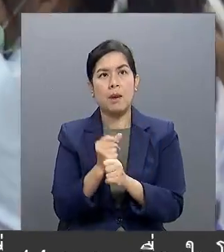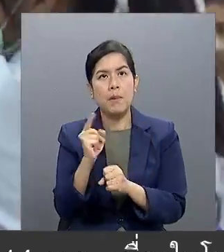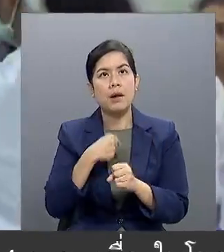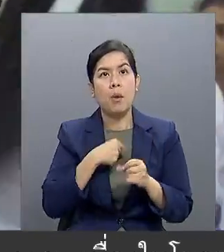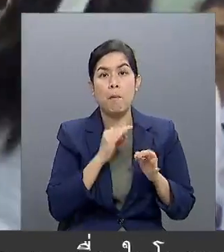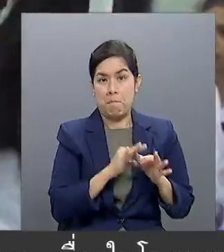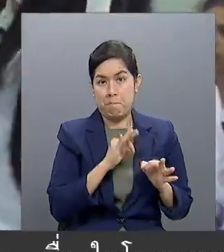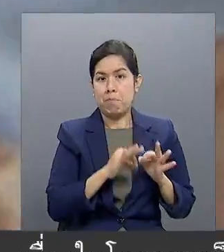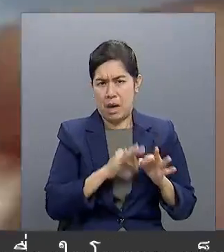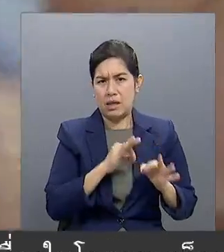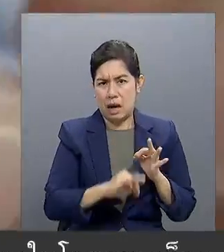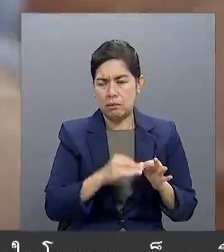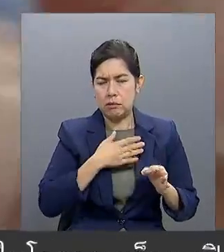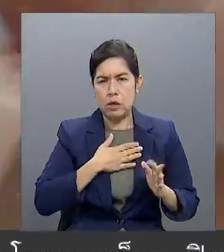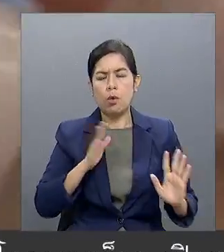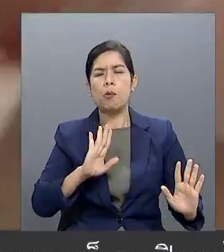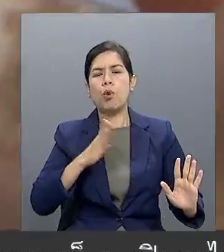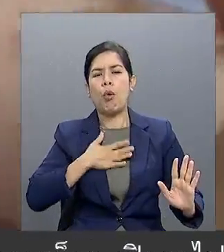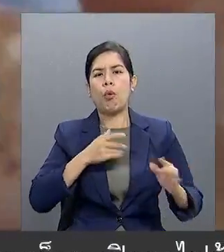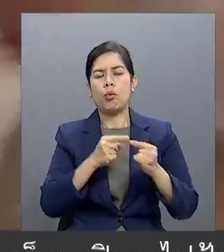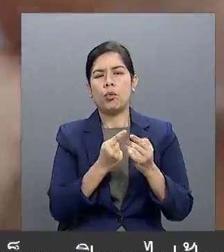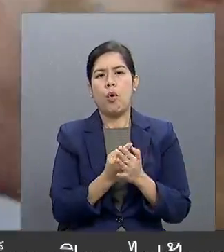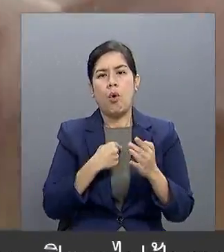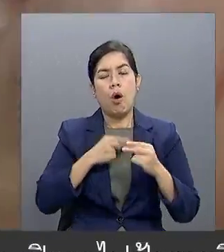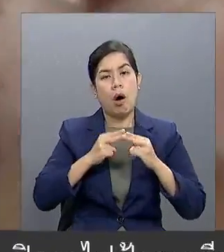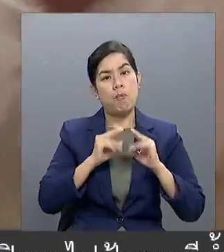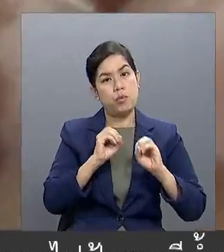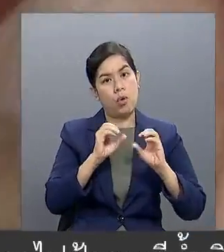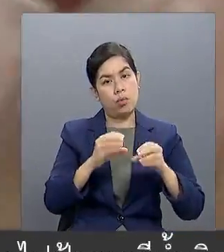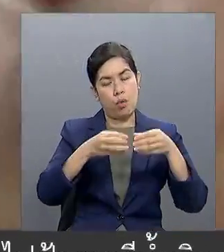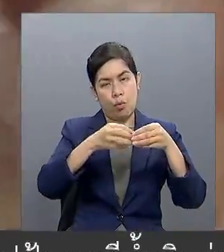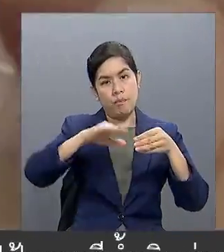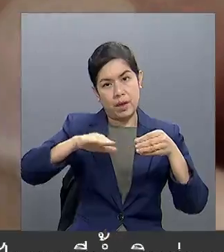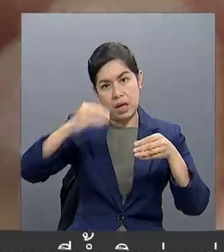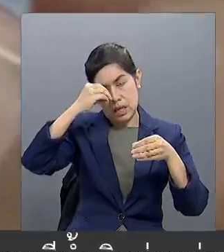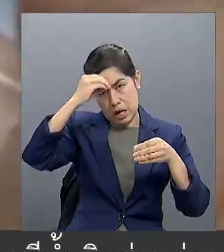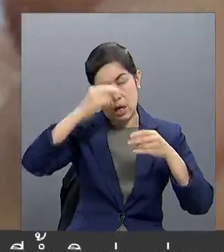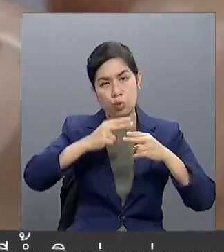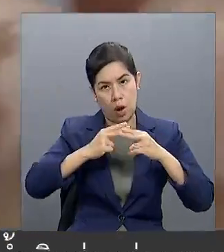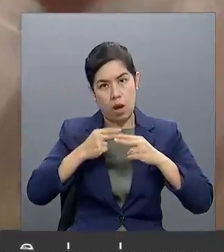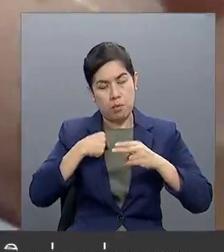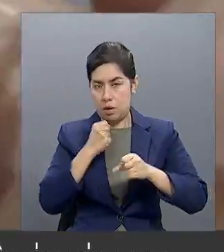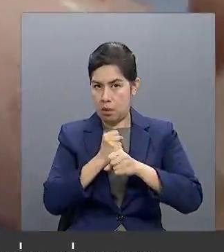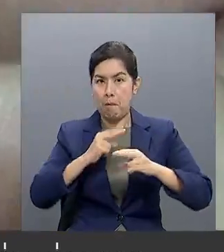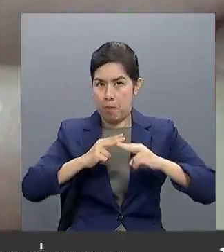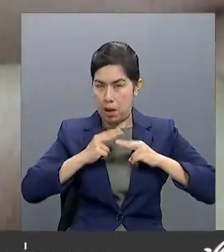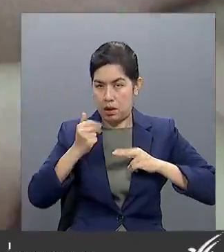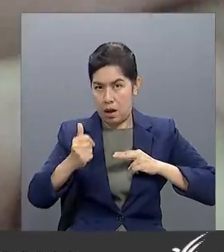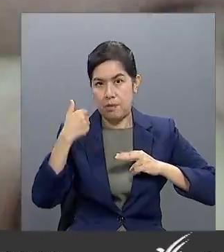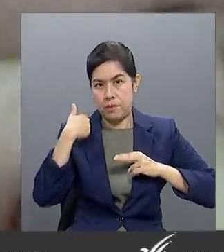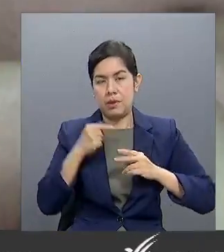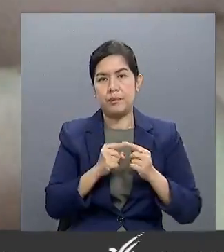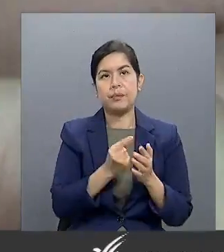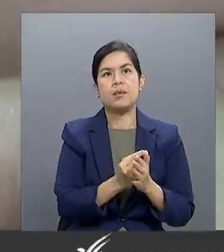ดภาระของคู่ผู้ปกครองก็เลยสอนน้องๆแต่งหน้าค่ะสอนน้องๆตั้งแต่ประถมศึกษาปีที่2จนถึงมัธยมศึกษาปีที่